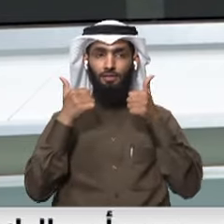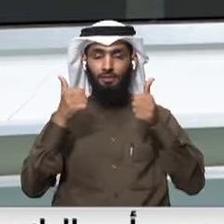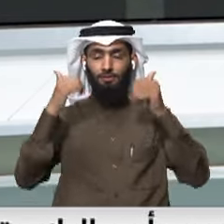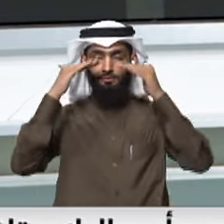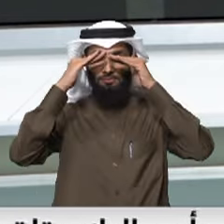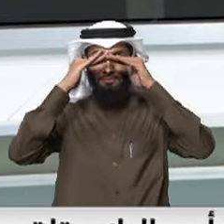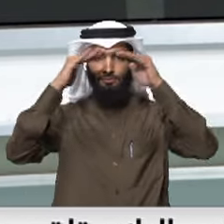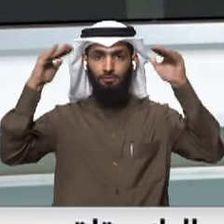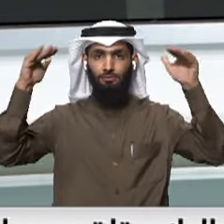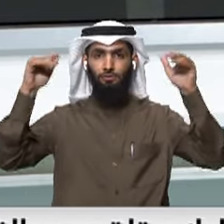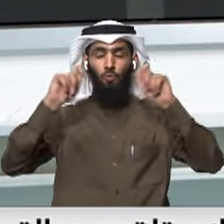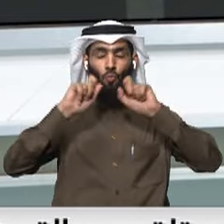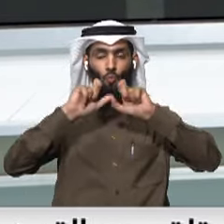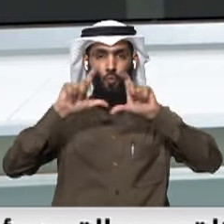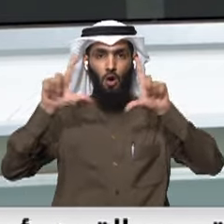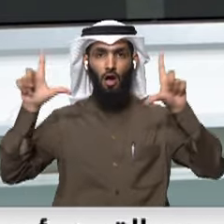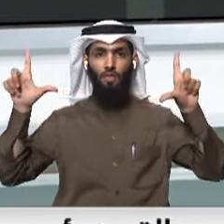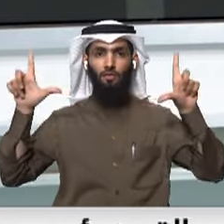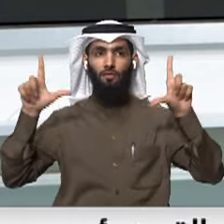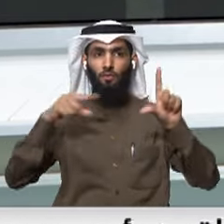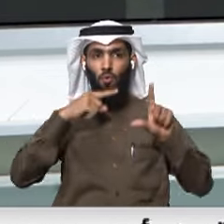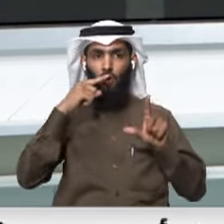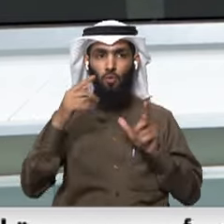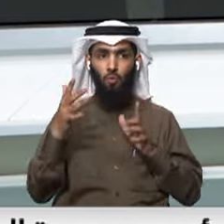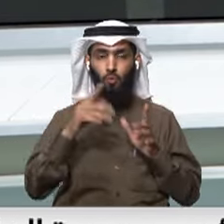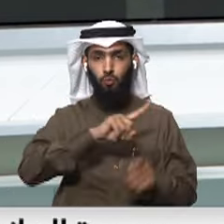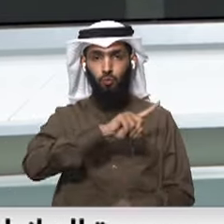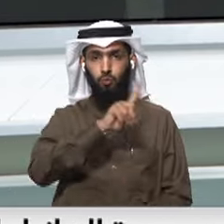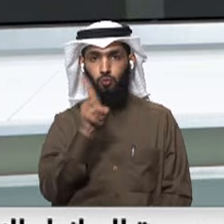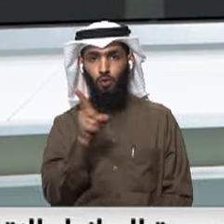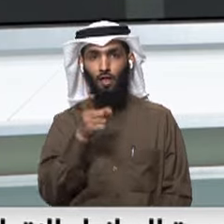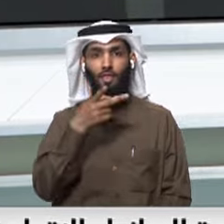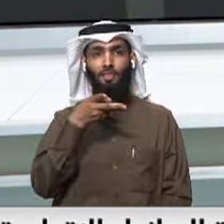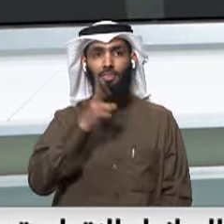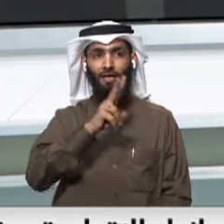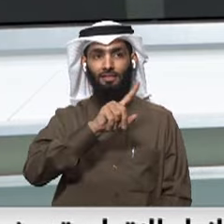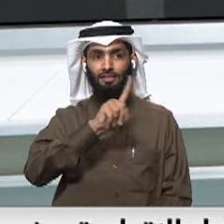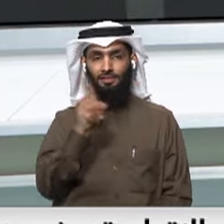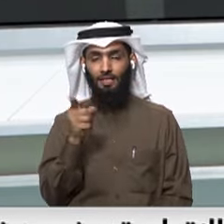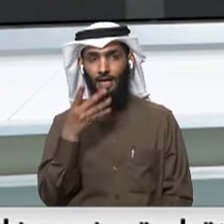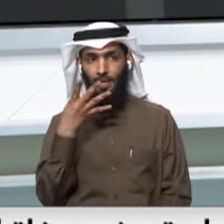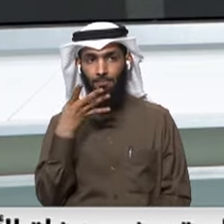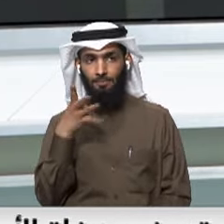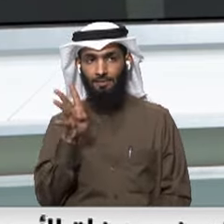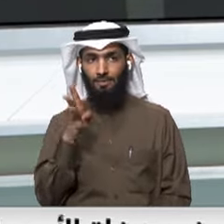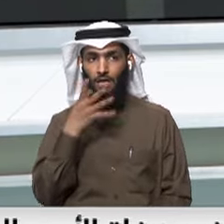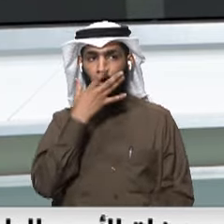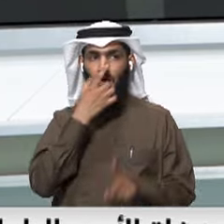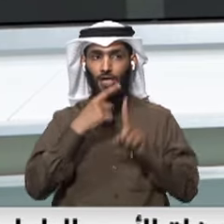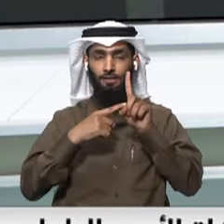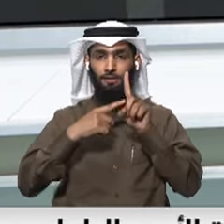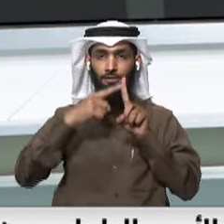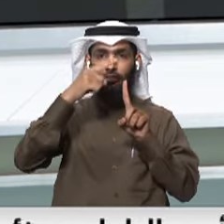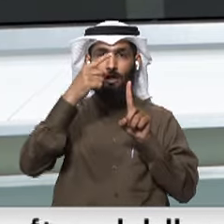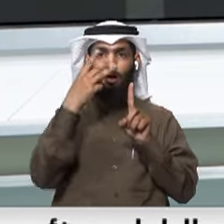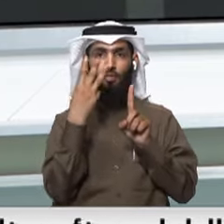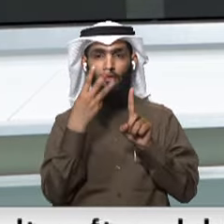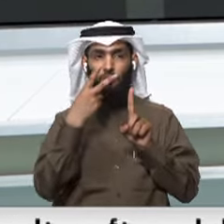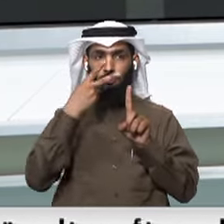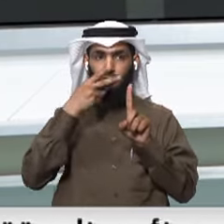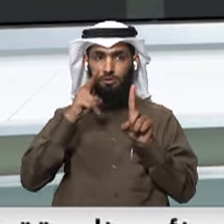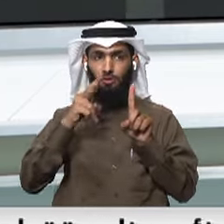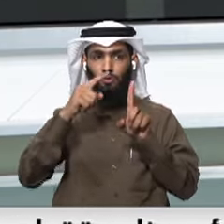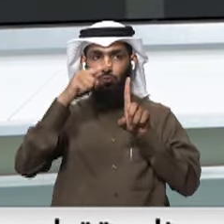شماليه غربيه خفيفه الى معتدله تتراوح من 12 الى 40 م في الساعه درجه الحراره 23 درجه